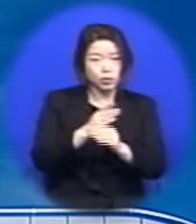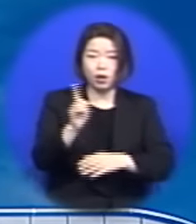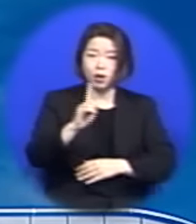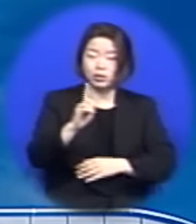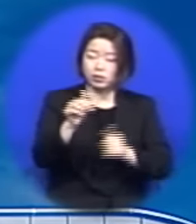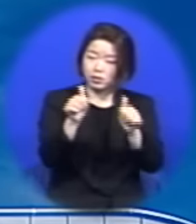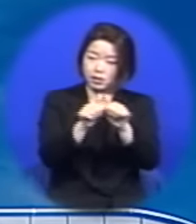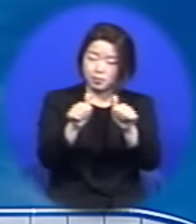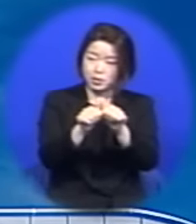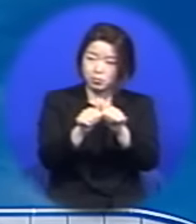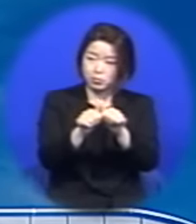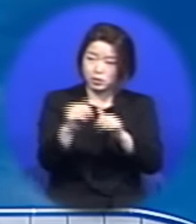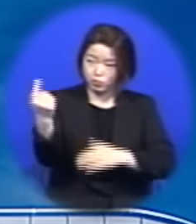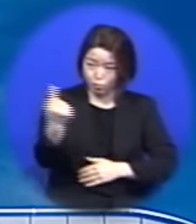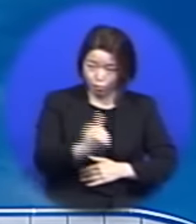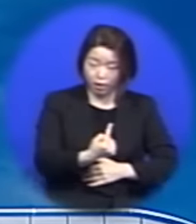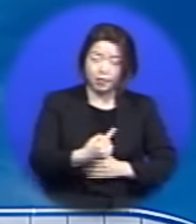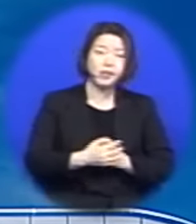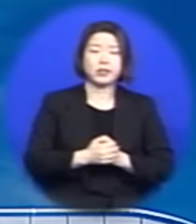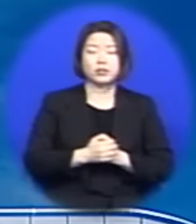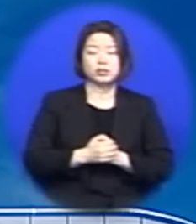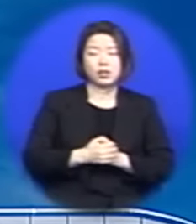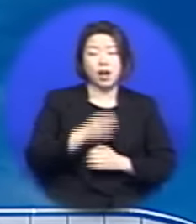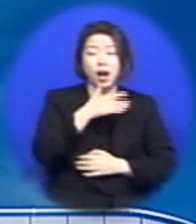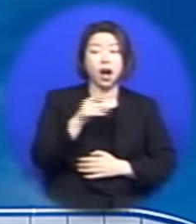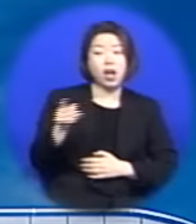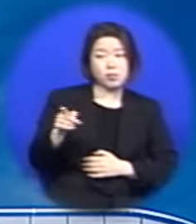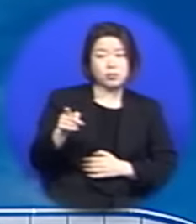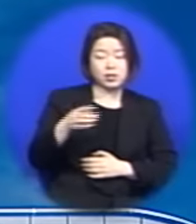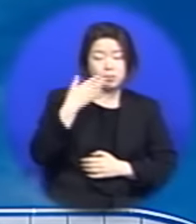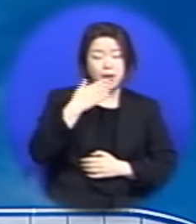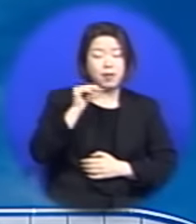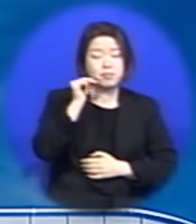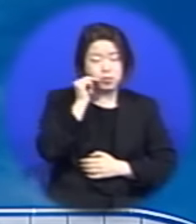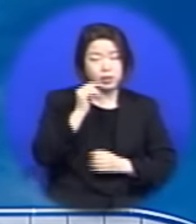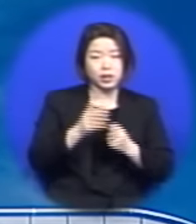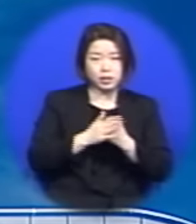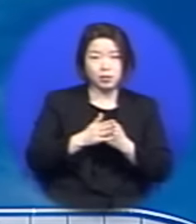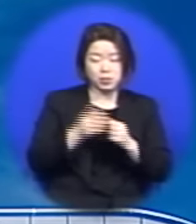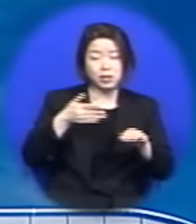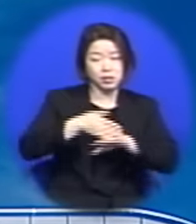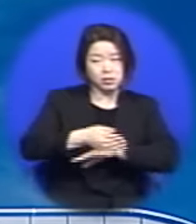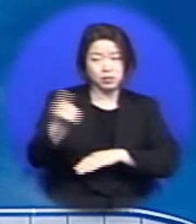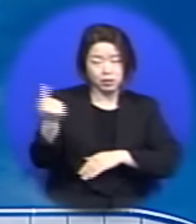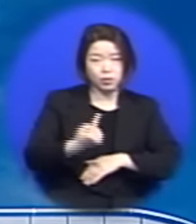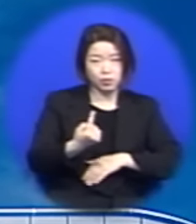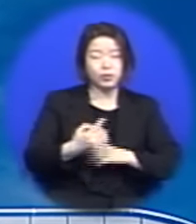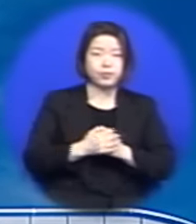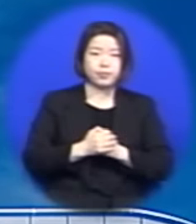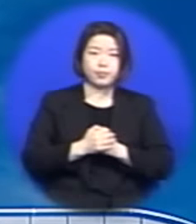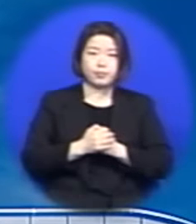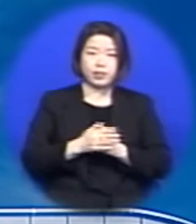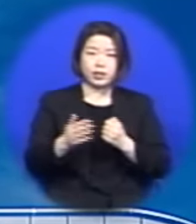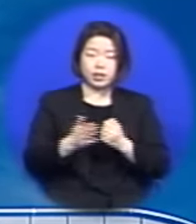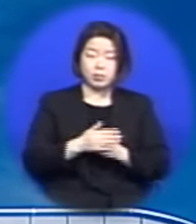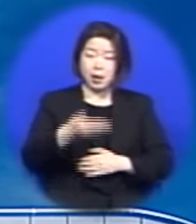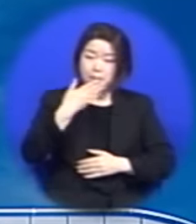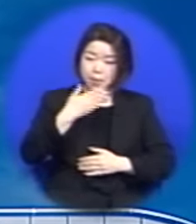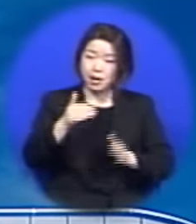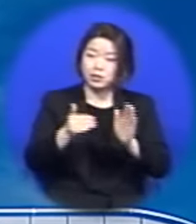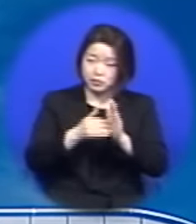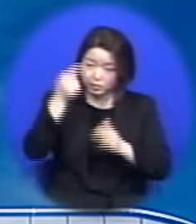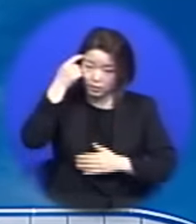남자분이 들어오시더니 식사를 못 하셔서 오신 건가 그래서 식사하셨습니까